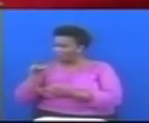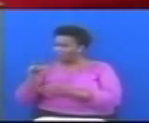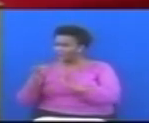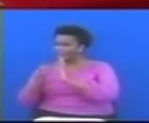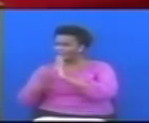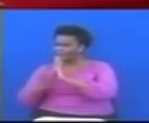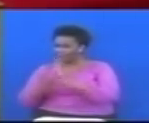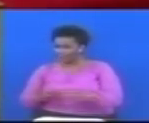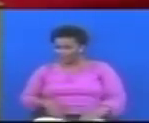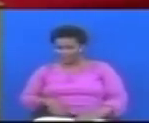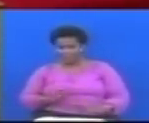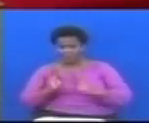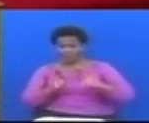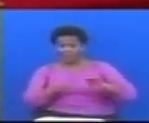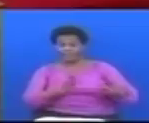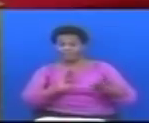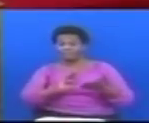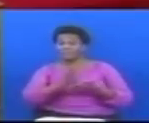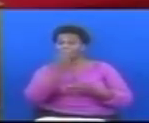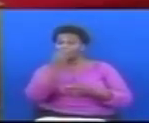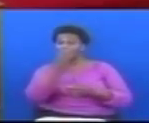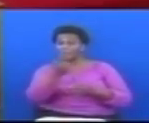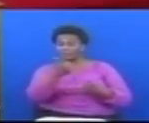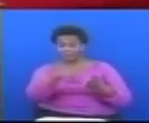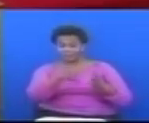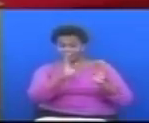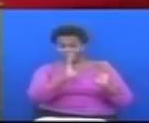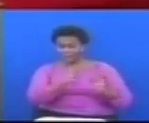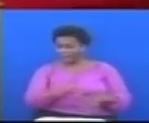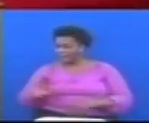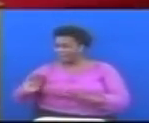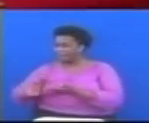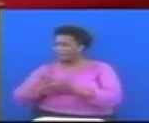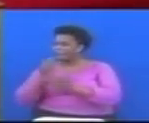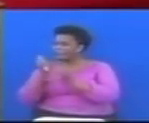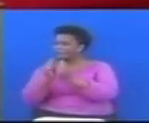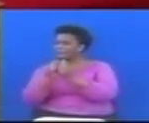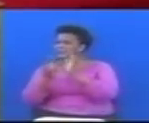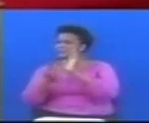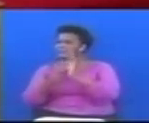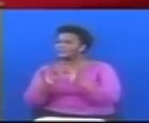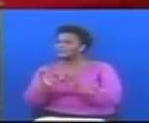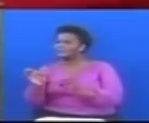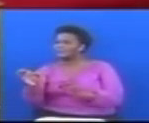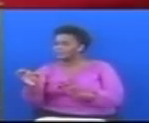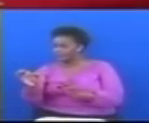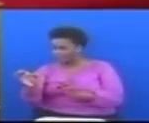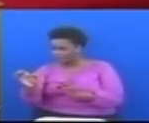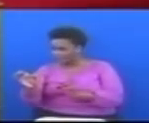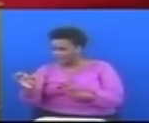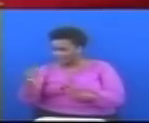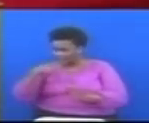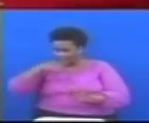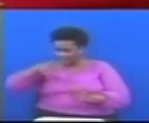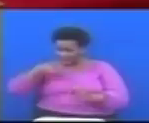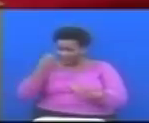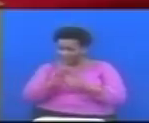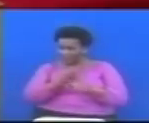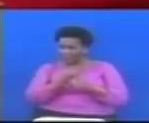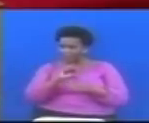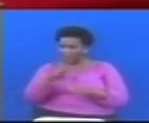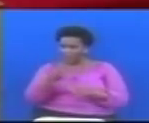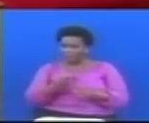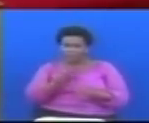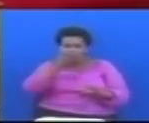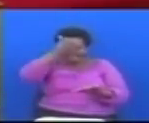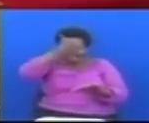ukiacha bilioni 3 ambazo zimeshalipwa, bilioni 16 zimeshatengwa. Na kazi inayofanyika sasa hivi ni uhakiki.